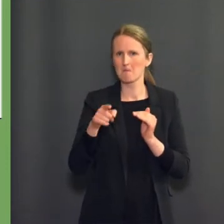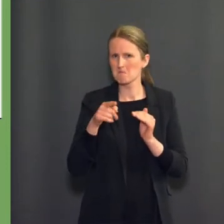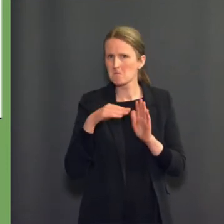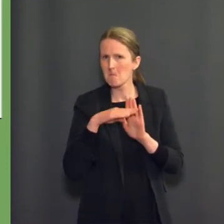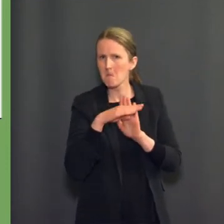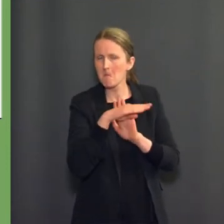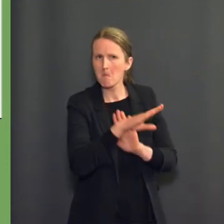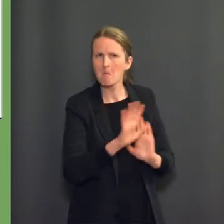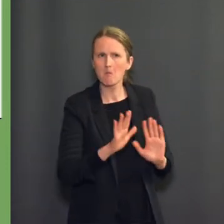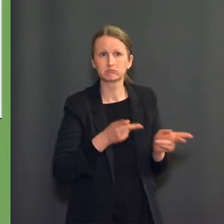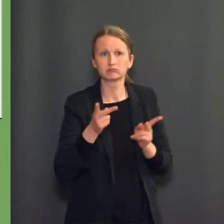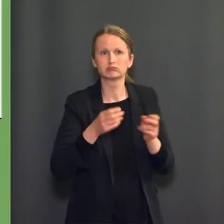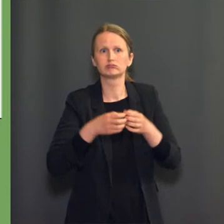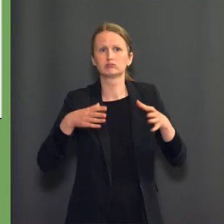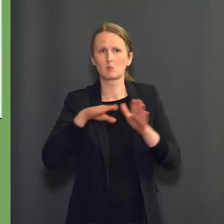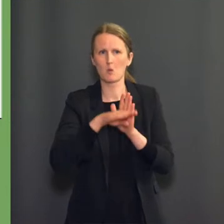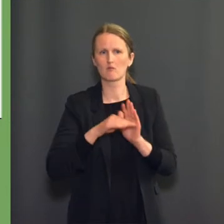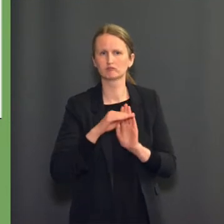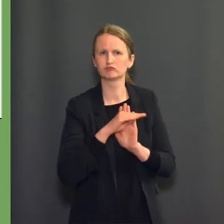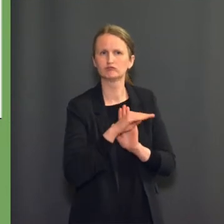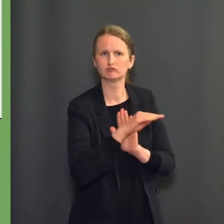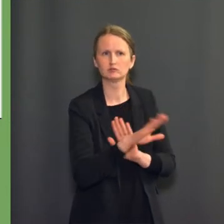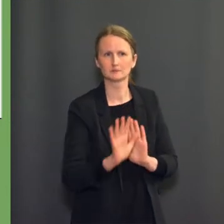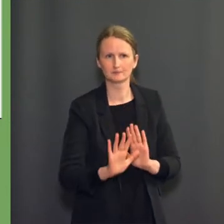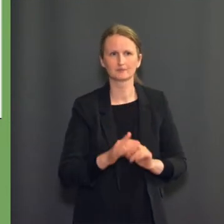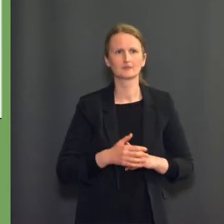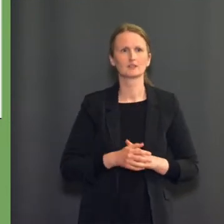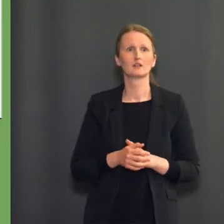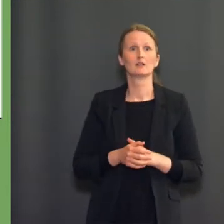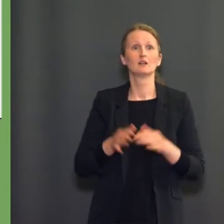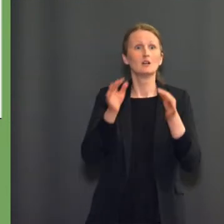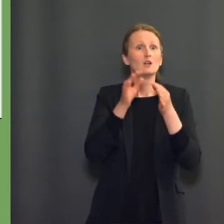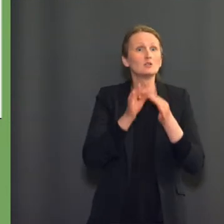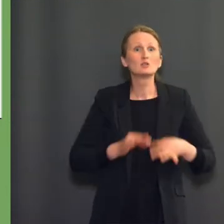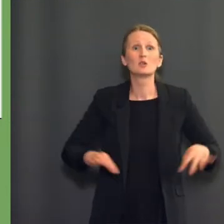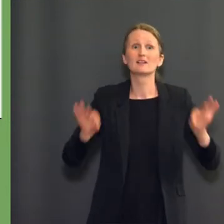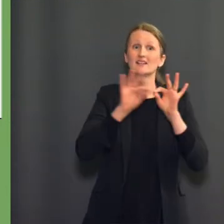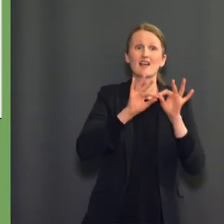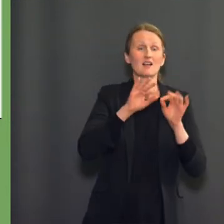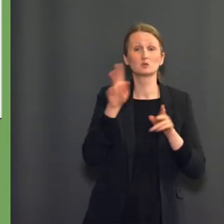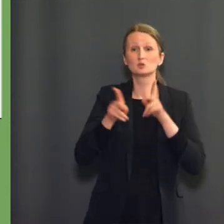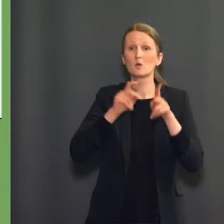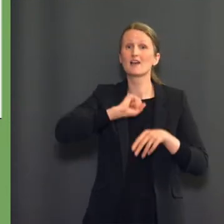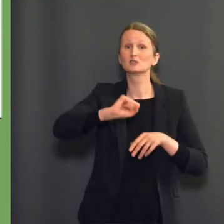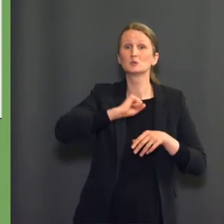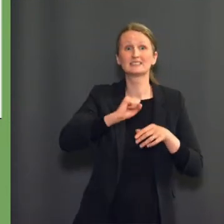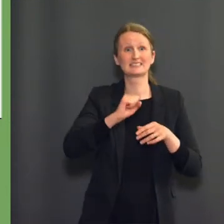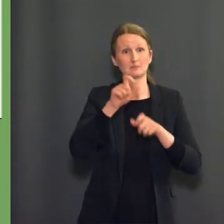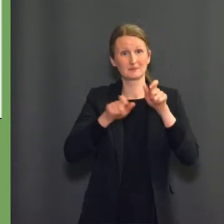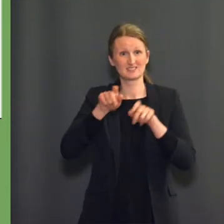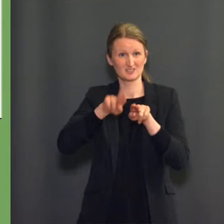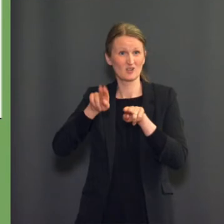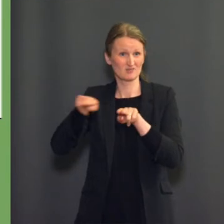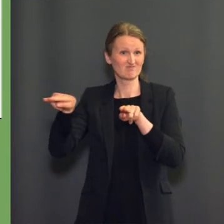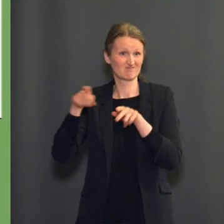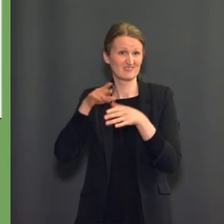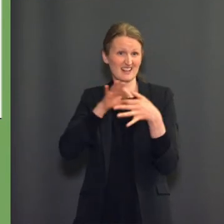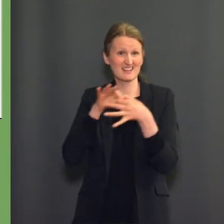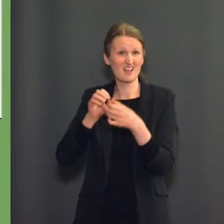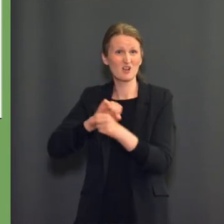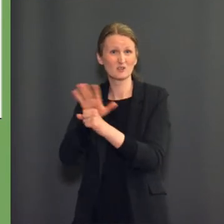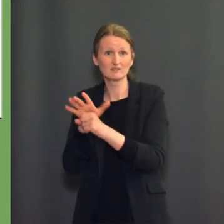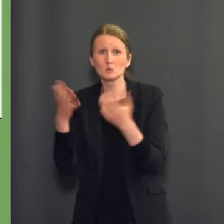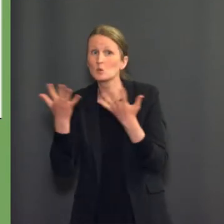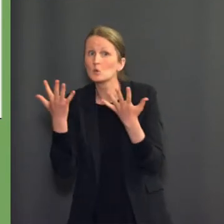60% de tous les patients COVID hospitalisés aux soins intensifs se trouvent à Bruxelles, dans le Hainaut,